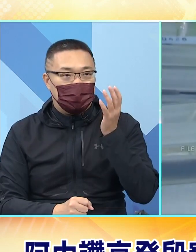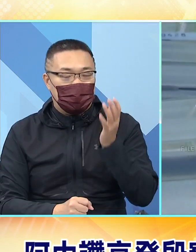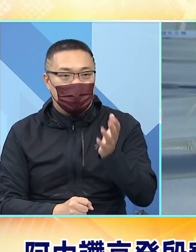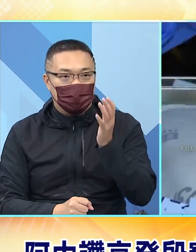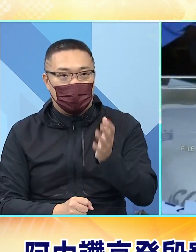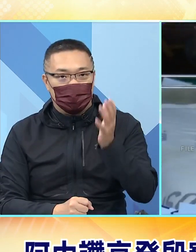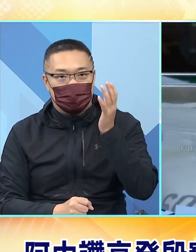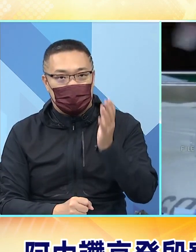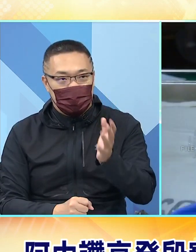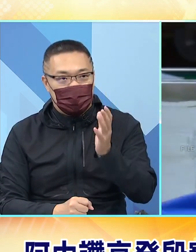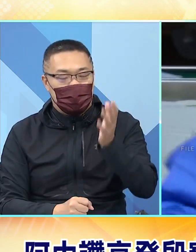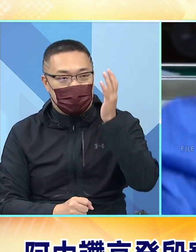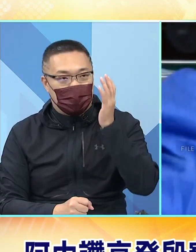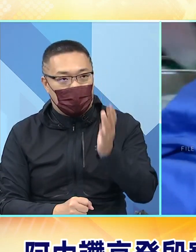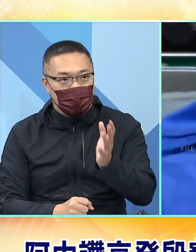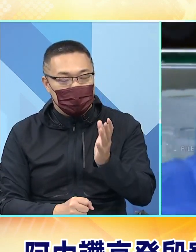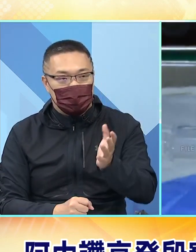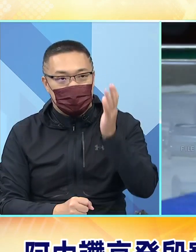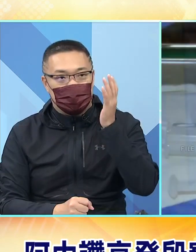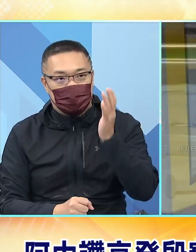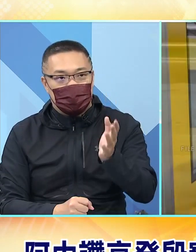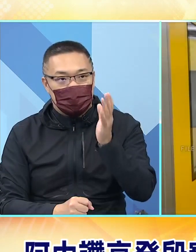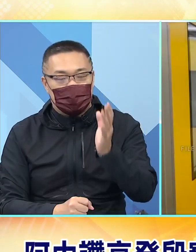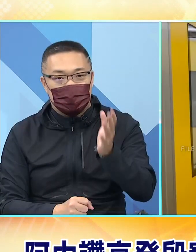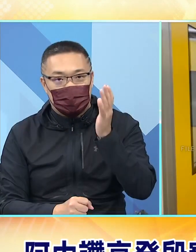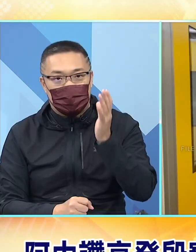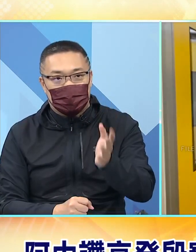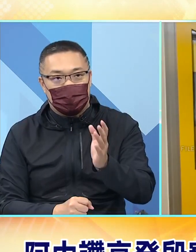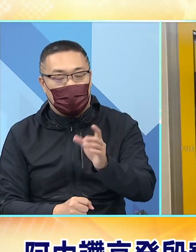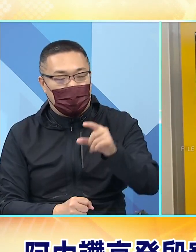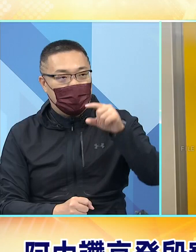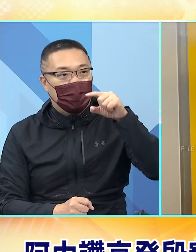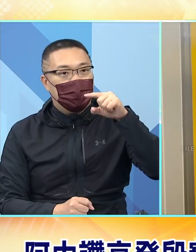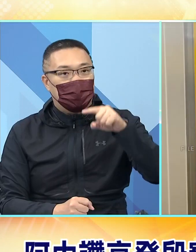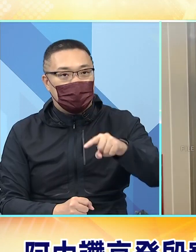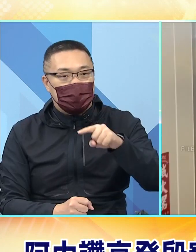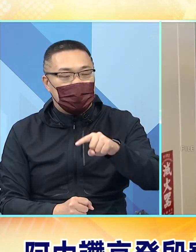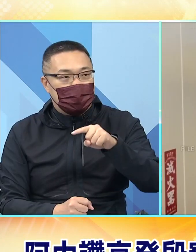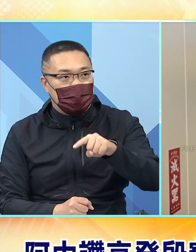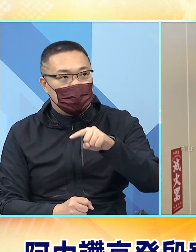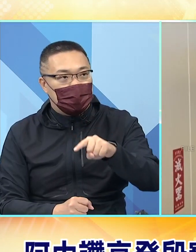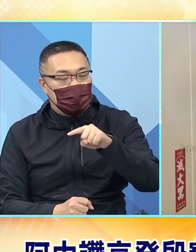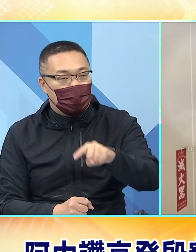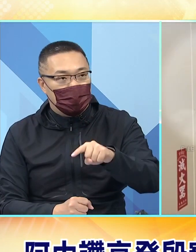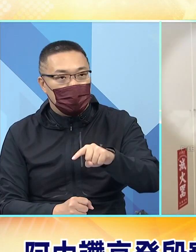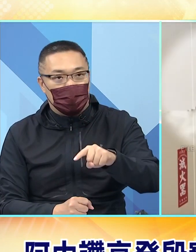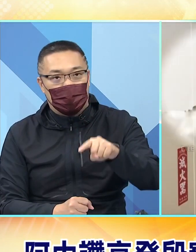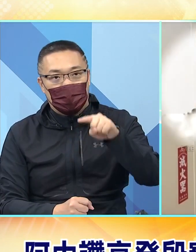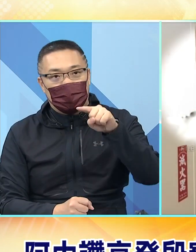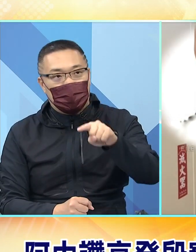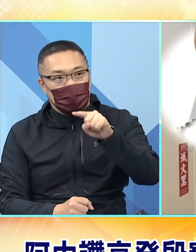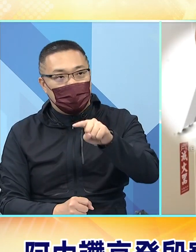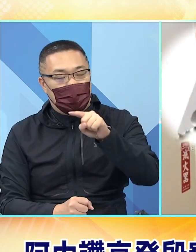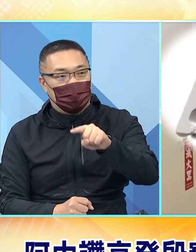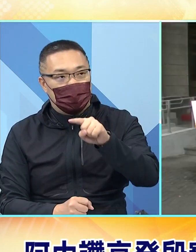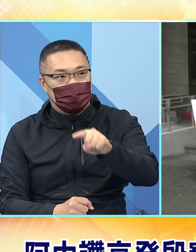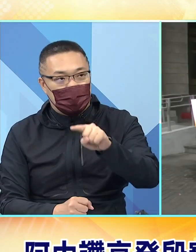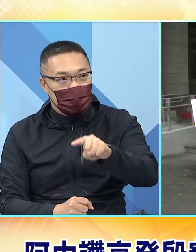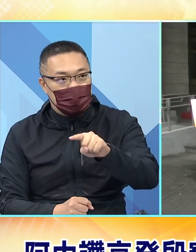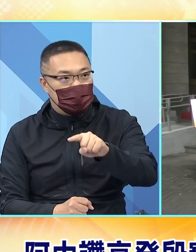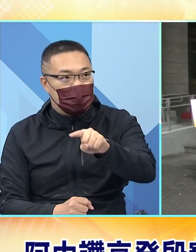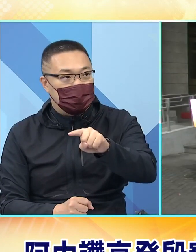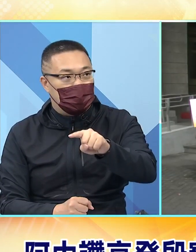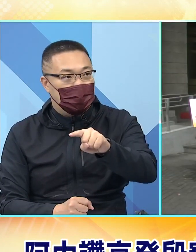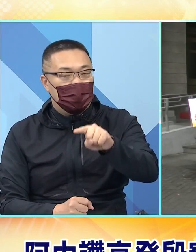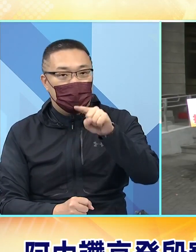可以调到3架空机的747400？ 嗯， 现在要订货运哦。大概要